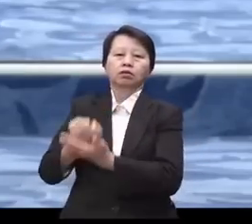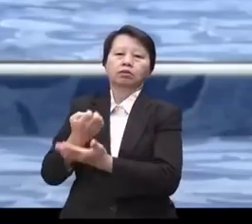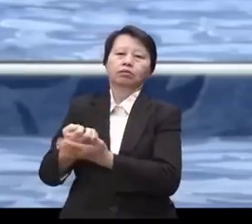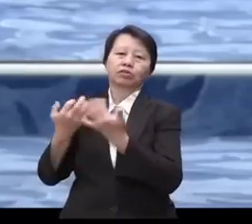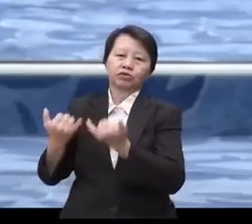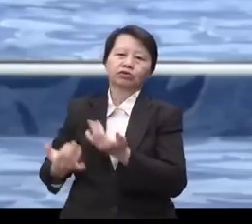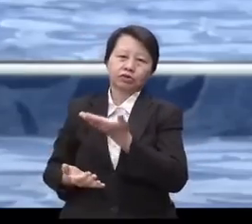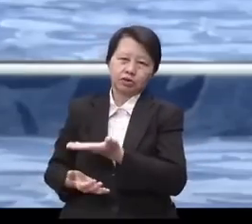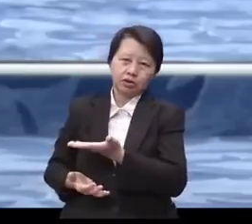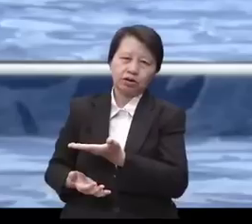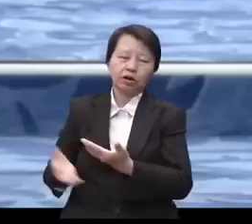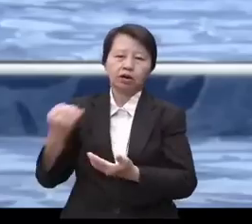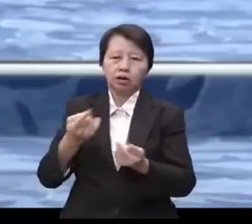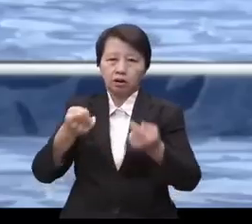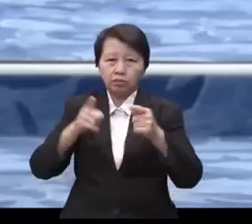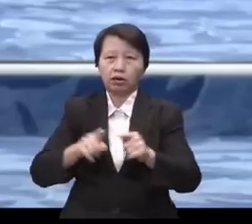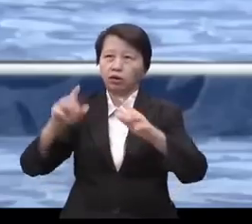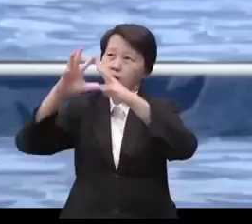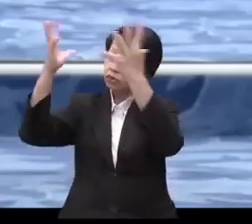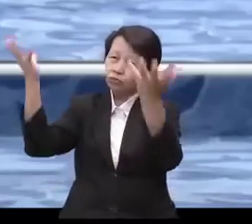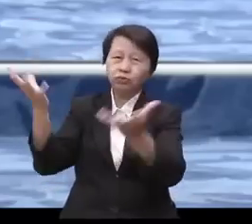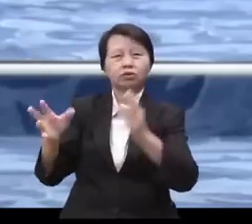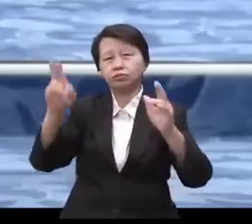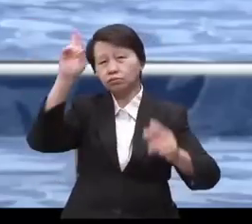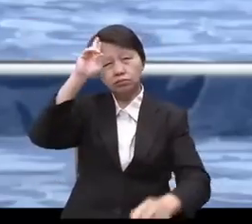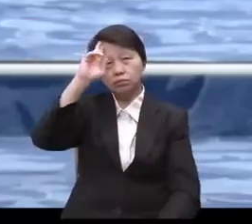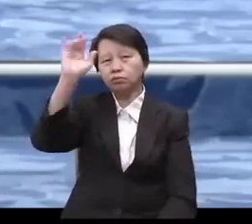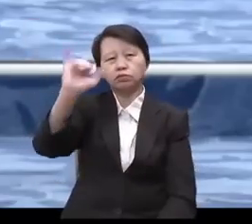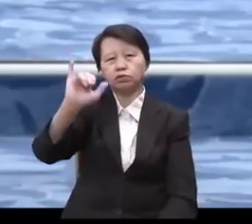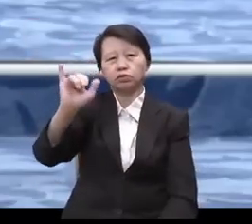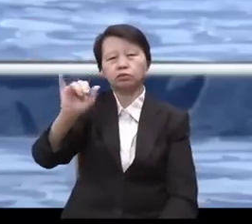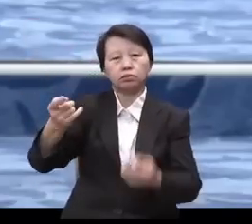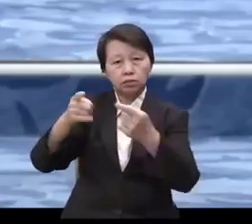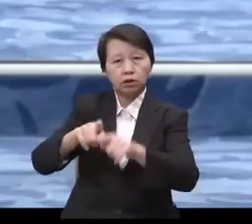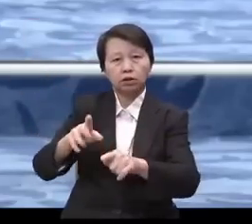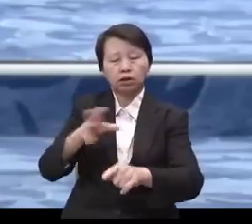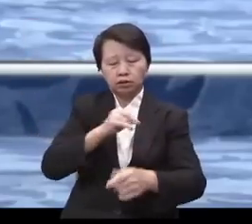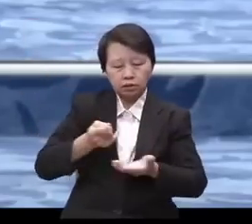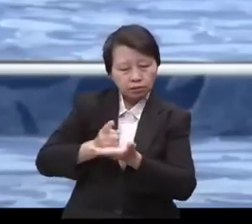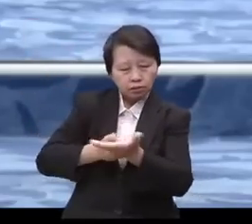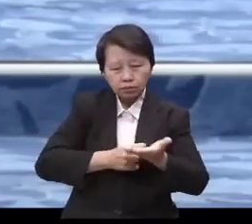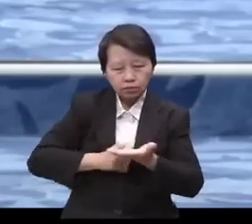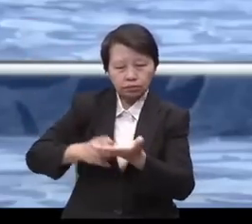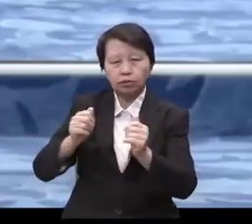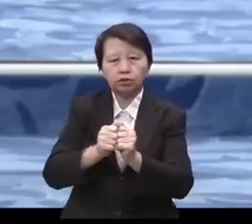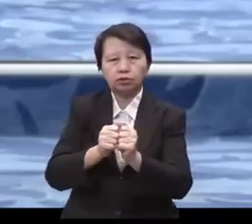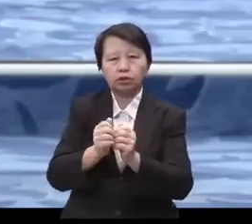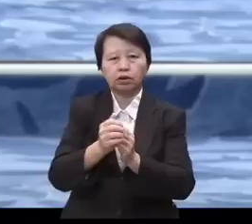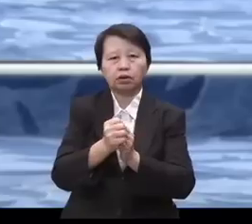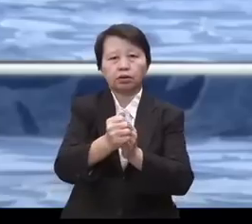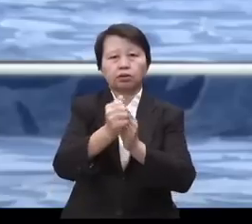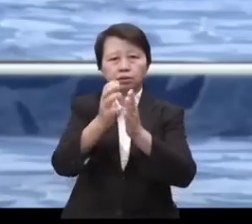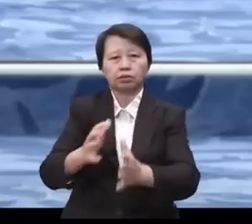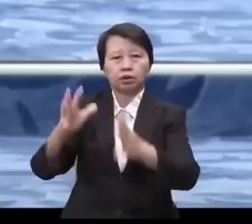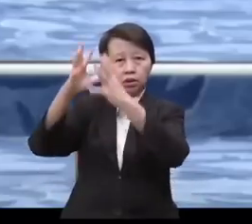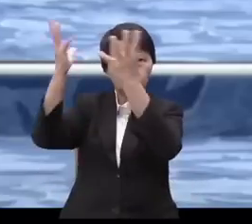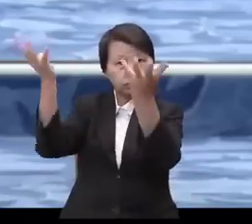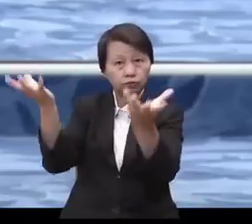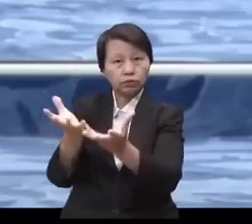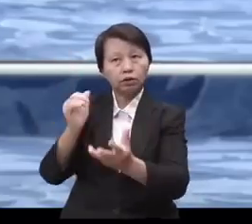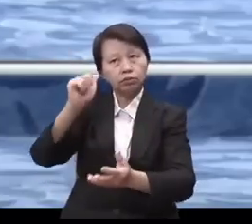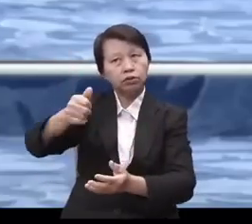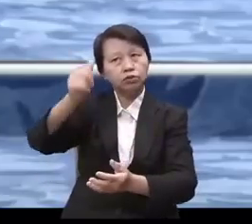sekarang, yang juga berlaku di seluruh dunia. Dan perbincangan-perbincangan kita dengan pimpinan dunia besok ke